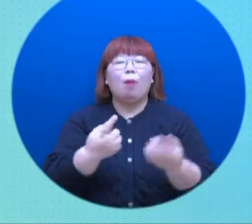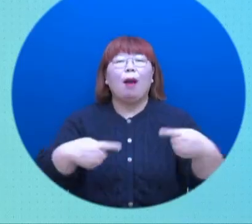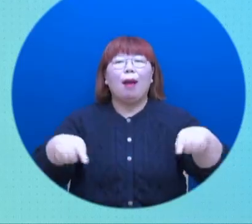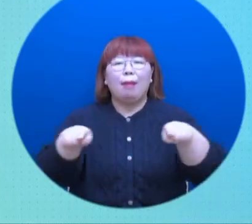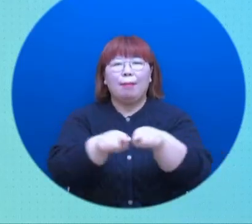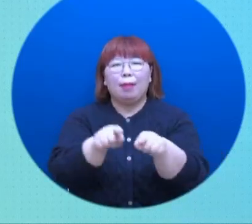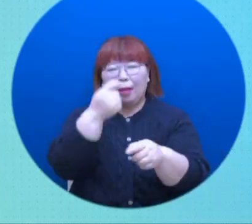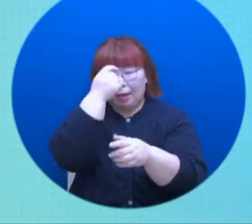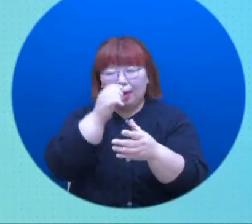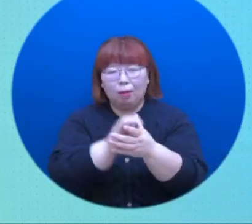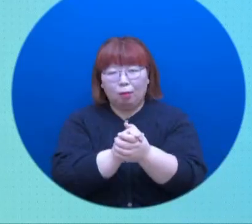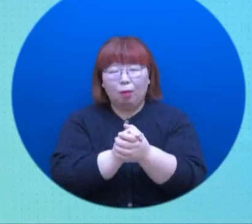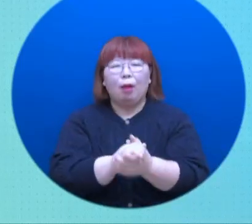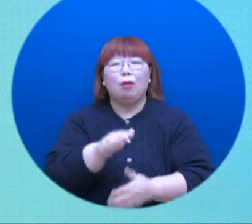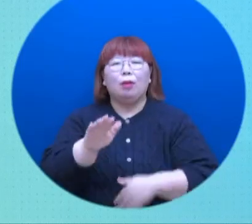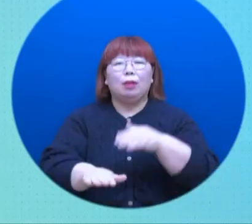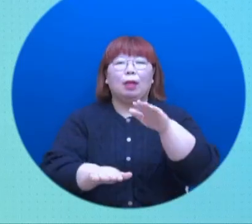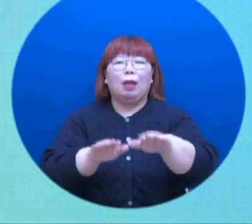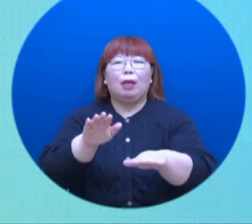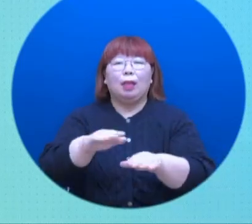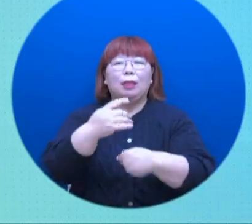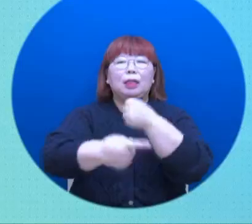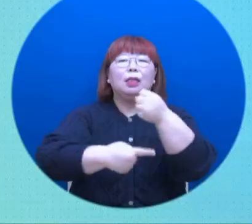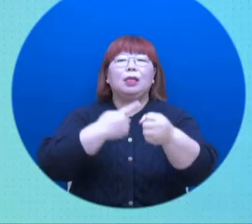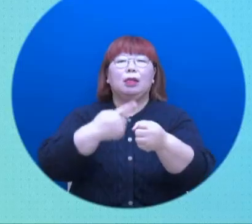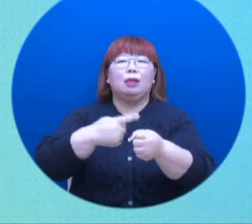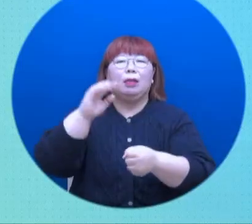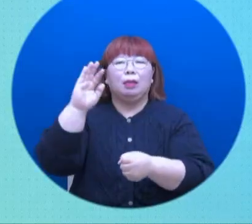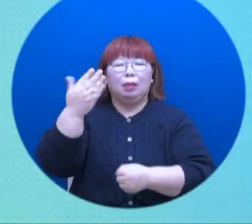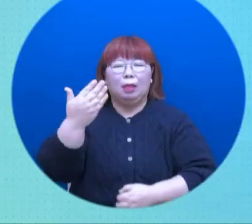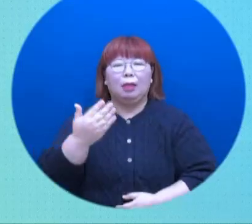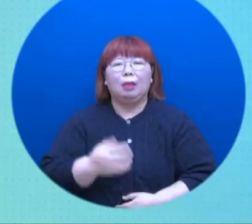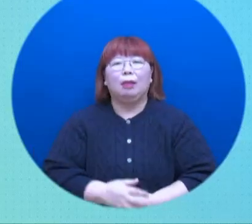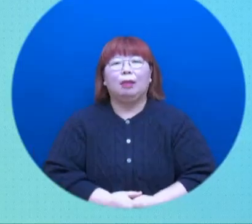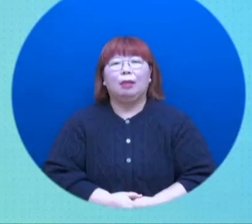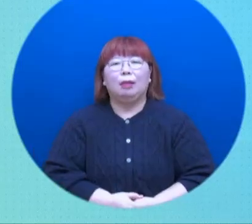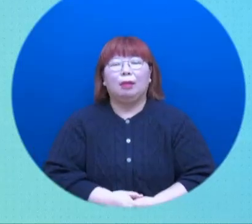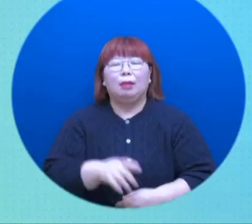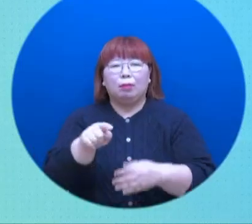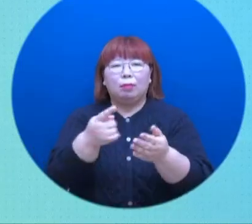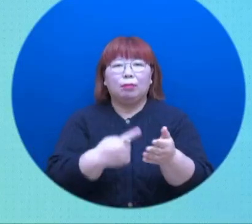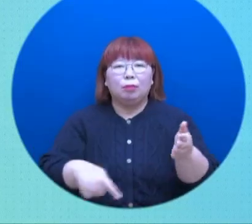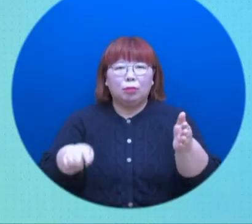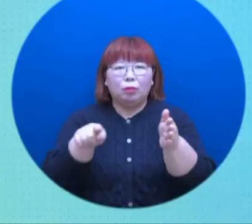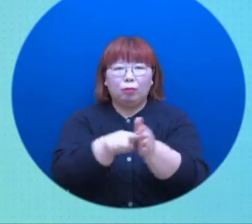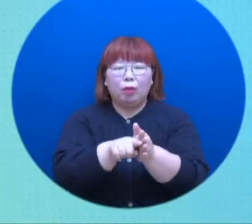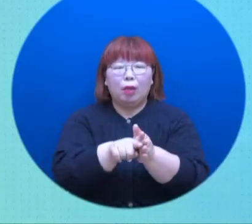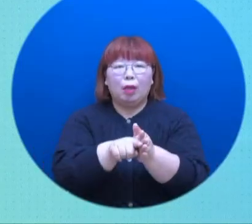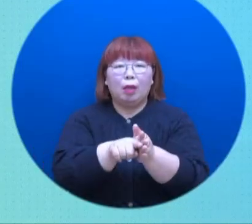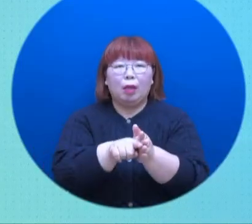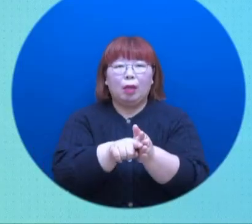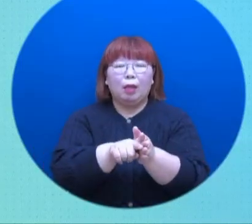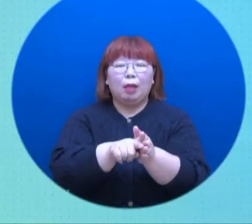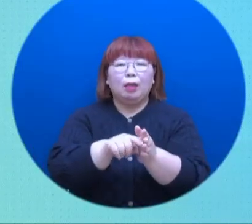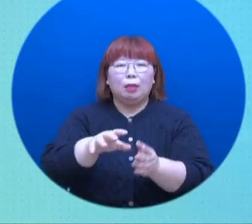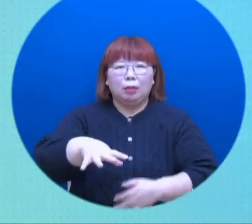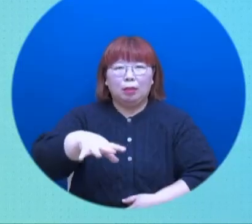기도하면서 나아가는 한 해가 될 텐데 이를 위해서 올해 첫 시리즈